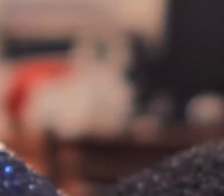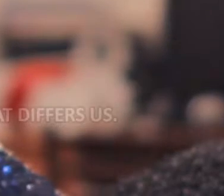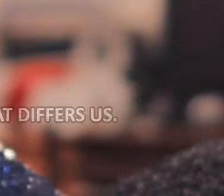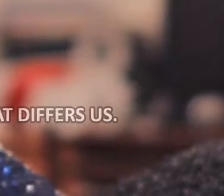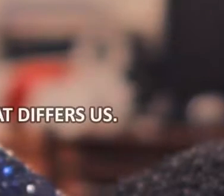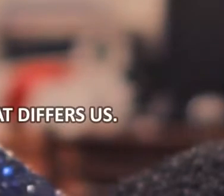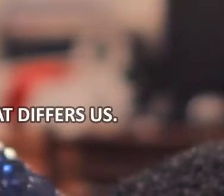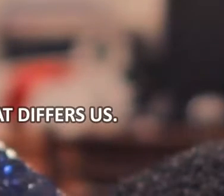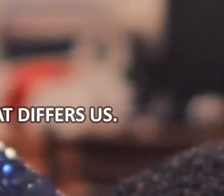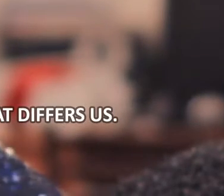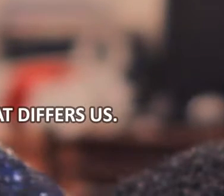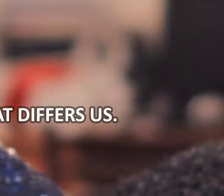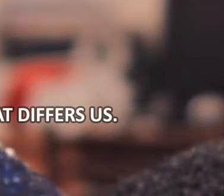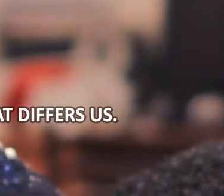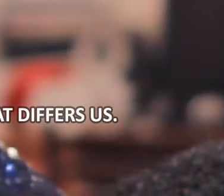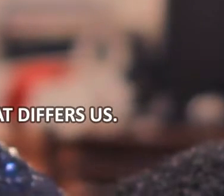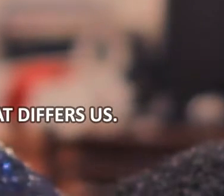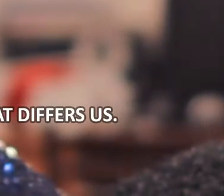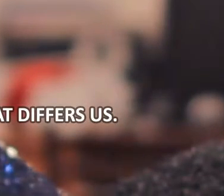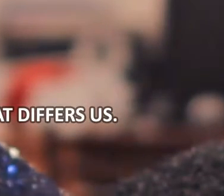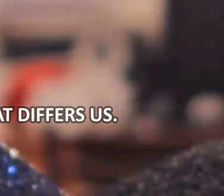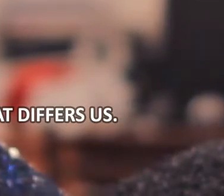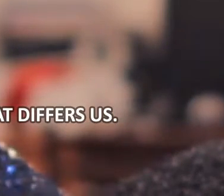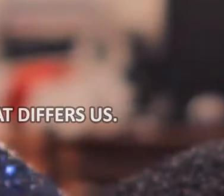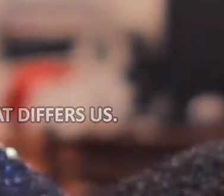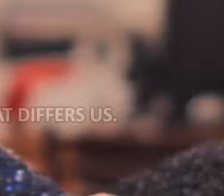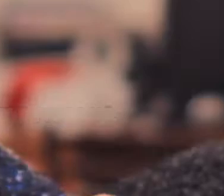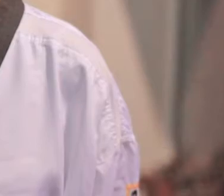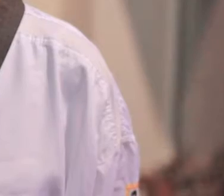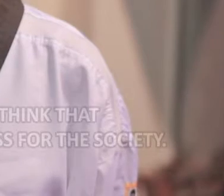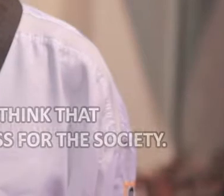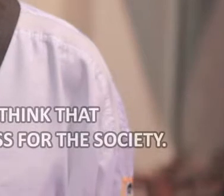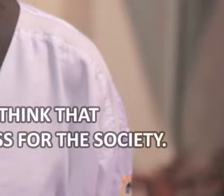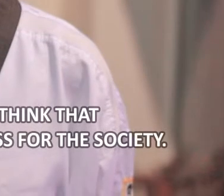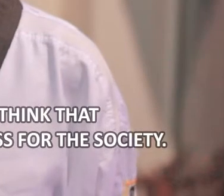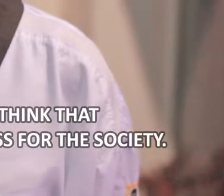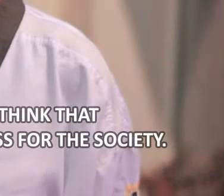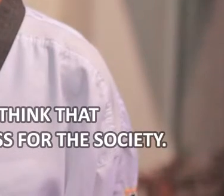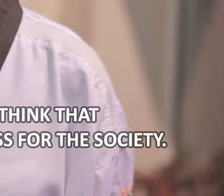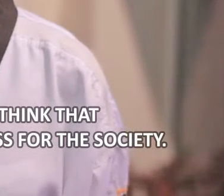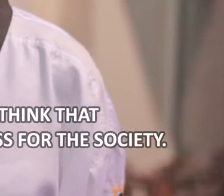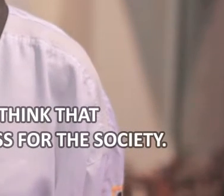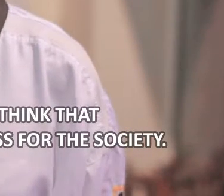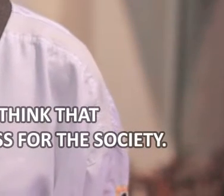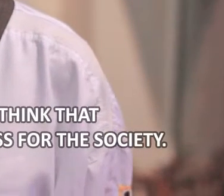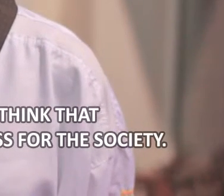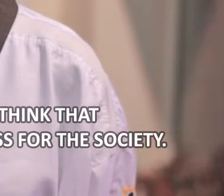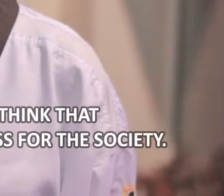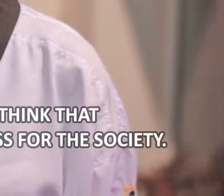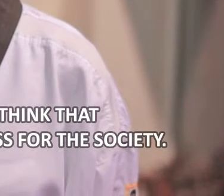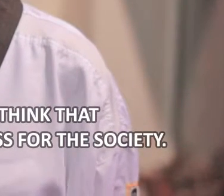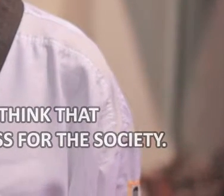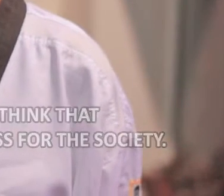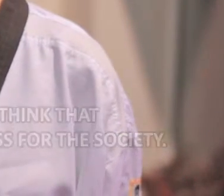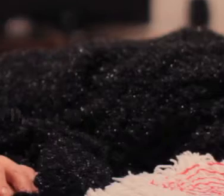Yəni fərqlənmirik. Bizi fərqləndirən heç bir cəhət mən deyərdim yoxdur. Onlar elə bilməsinlər ki, fiziki məhdudiyyətlilər bu